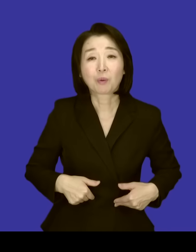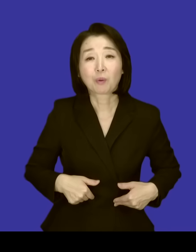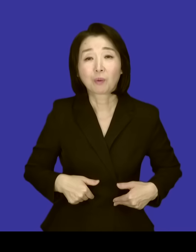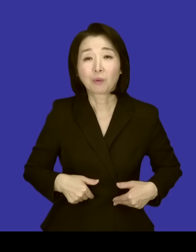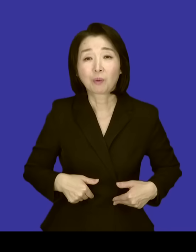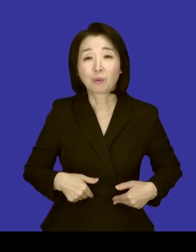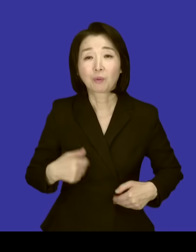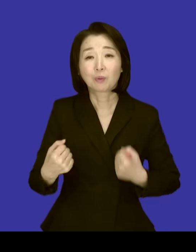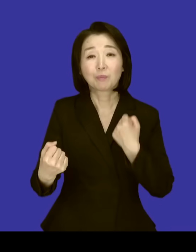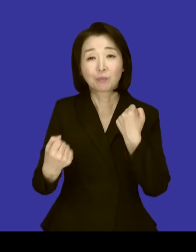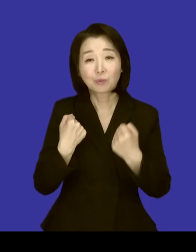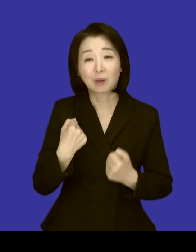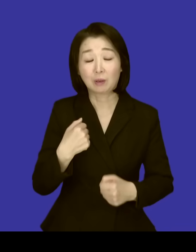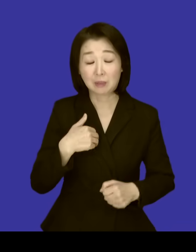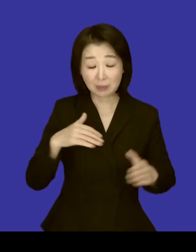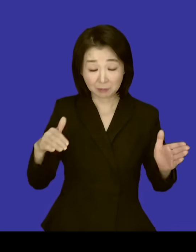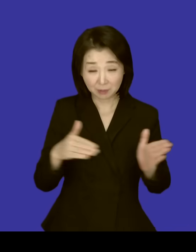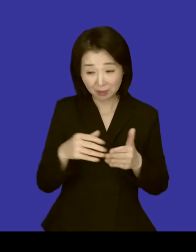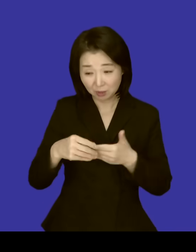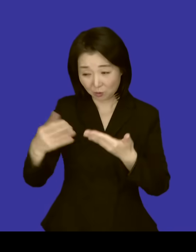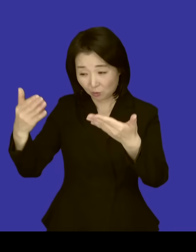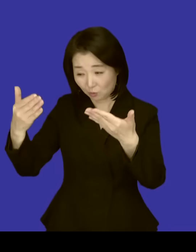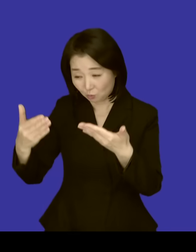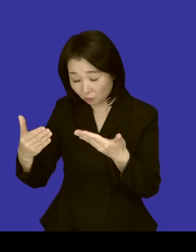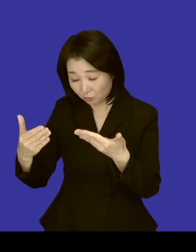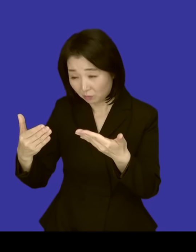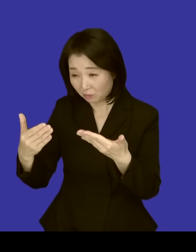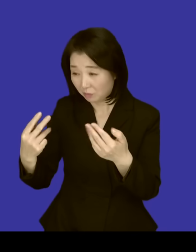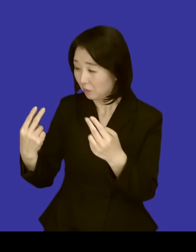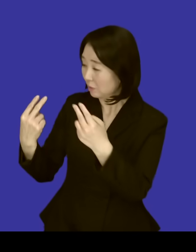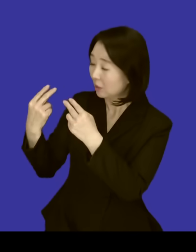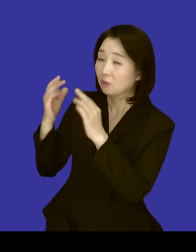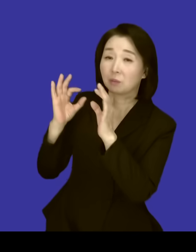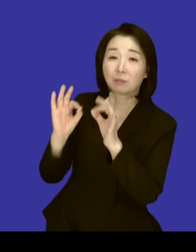그럼에도 불구하고 지금까지 이끌어 주신 길을 되돌아보니